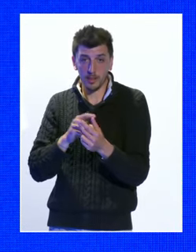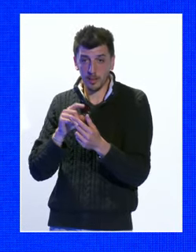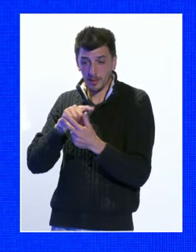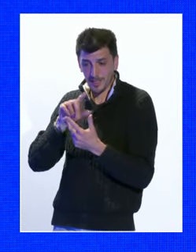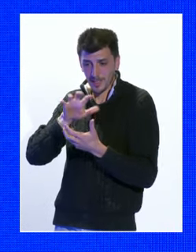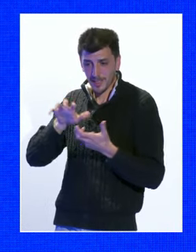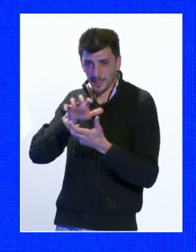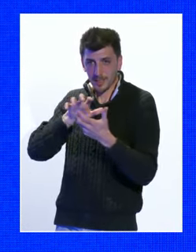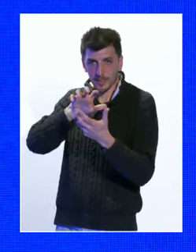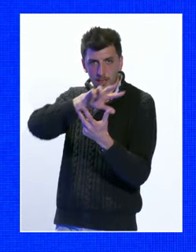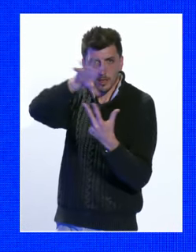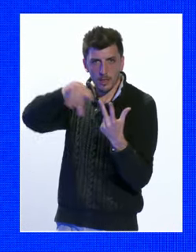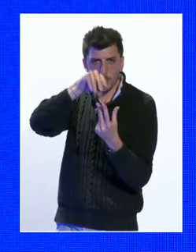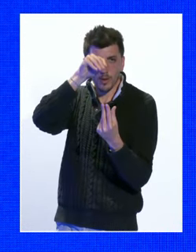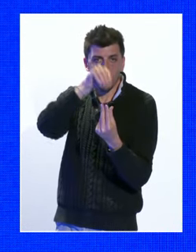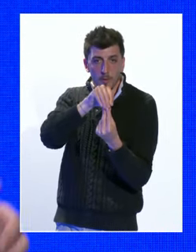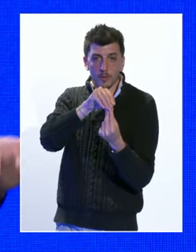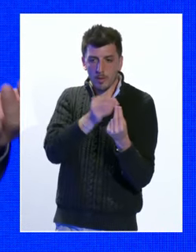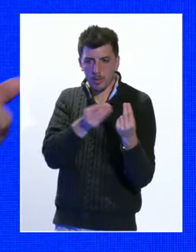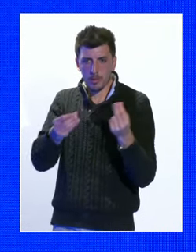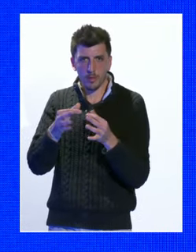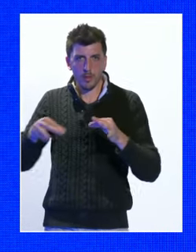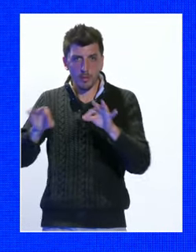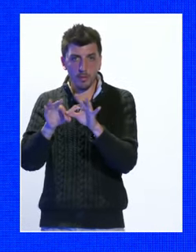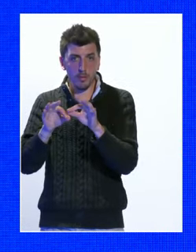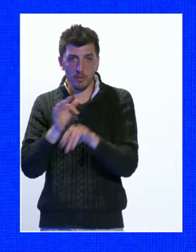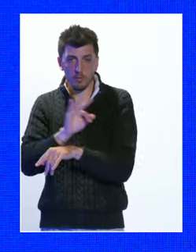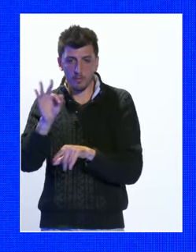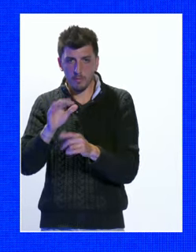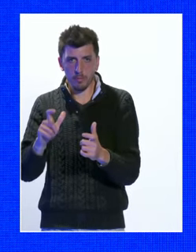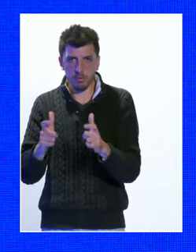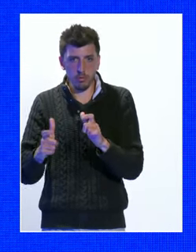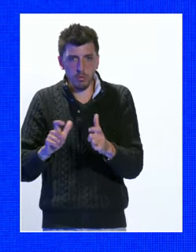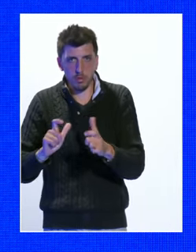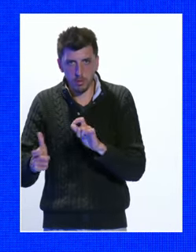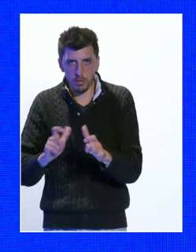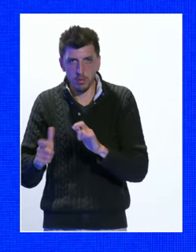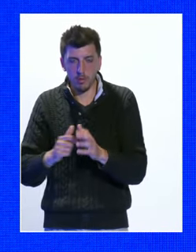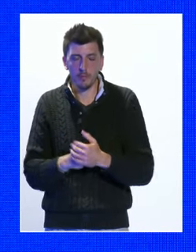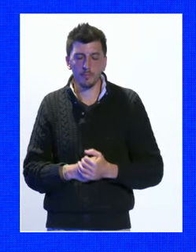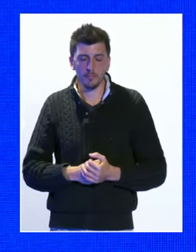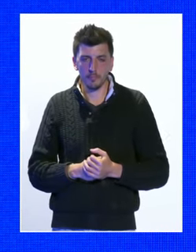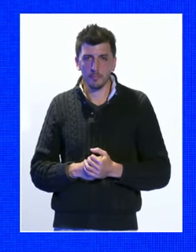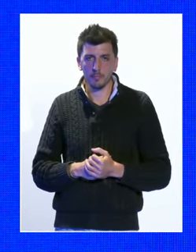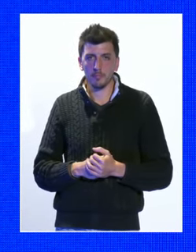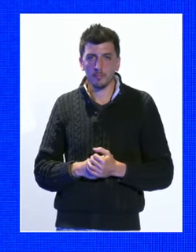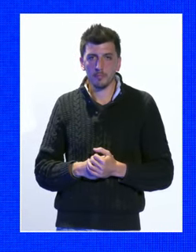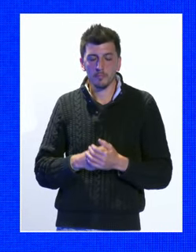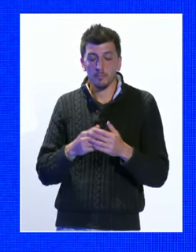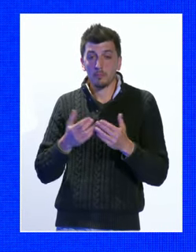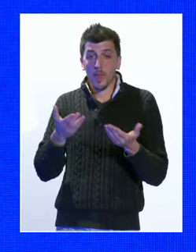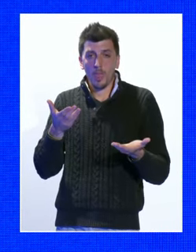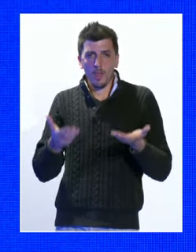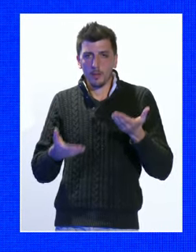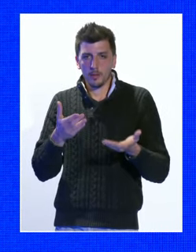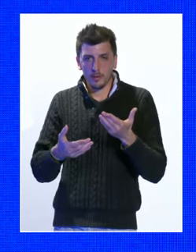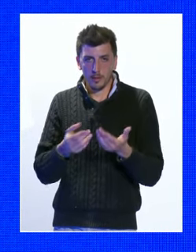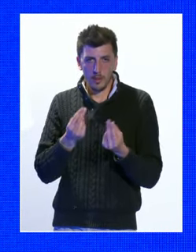pour mettre notre pays en difficulté. Dire un mot de déséquilibre des finances publiques. Dieu